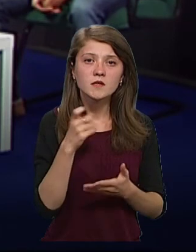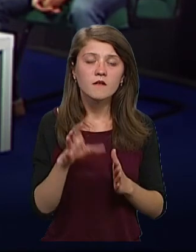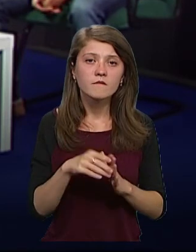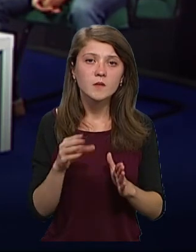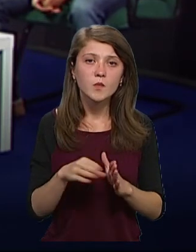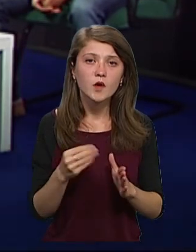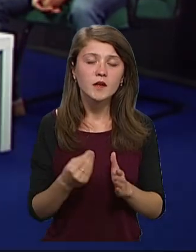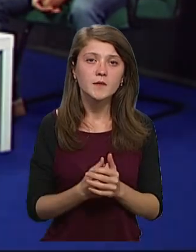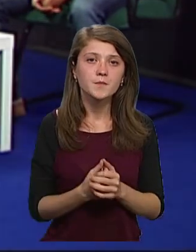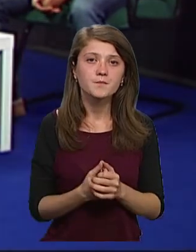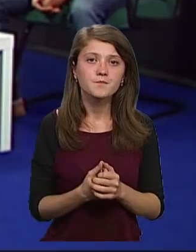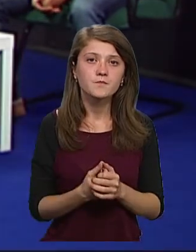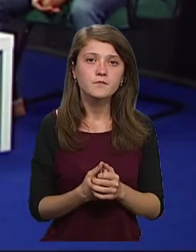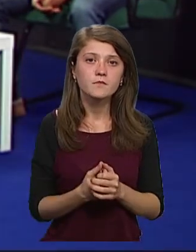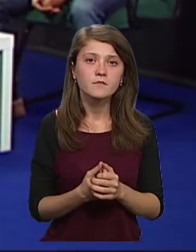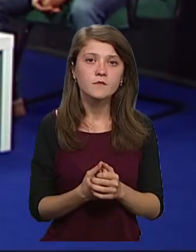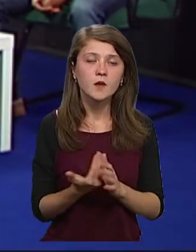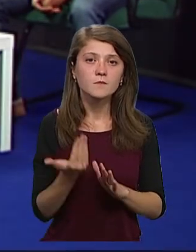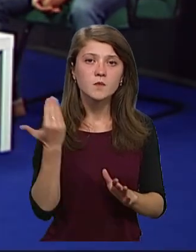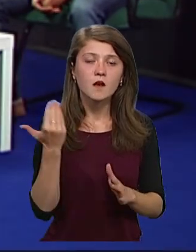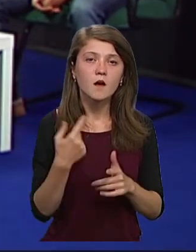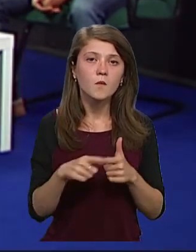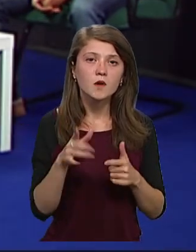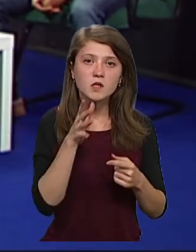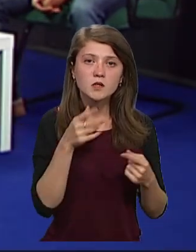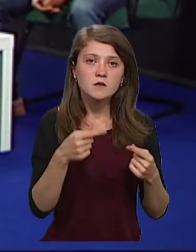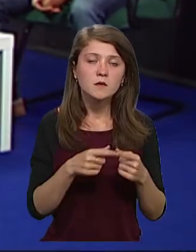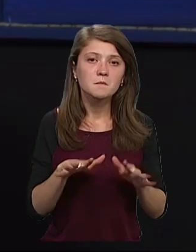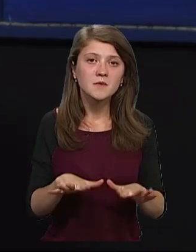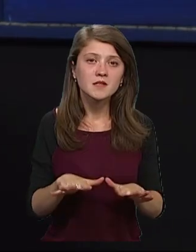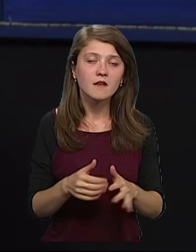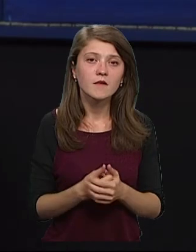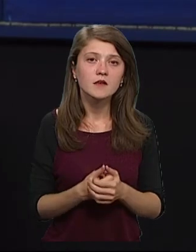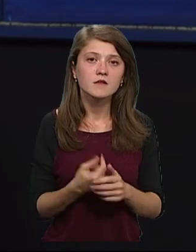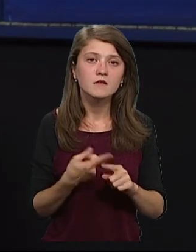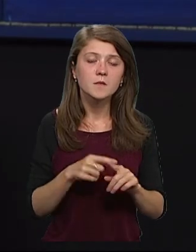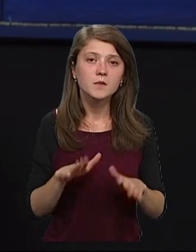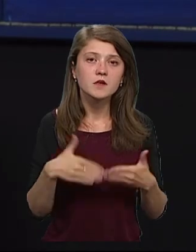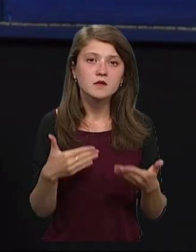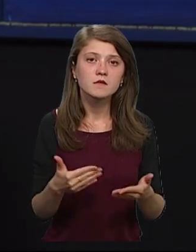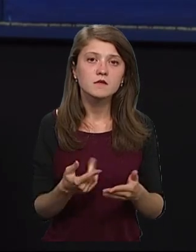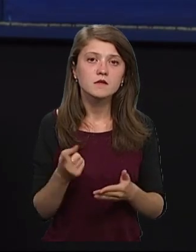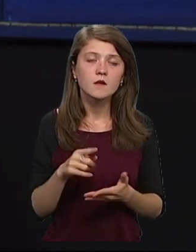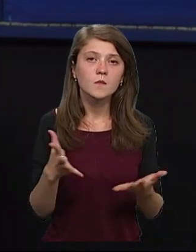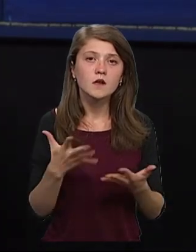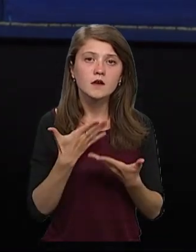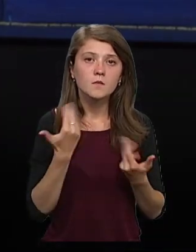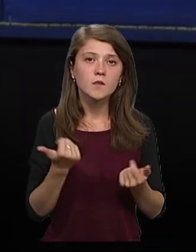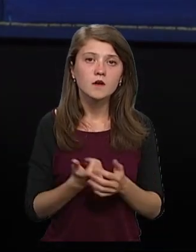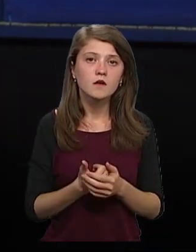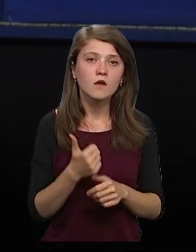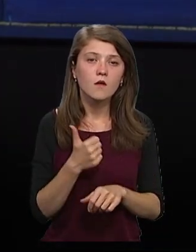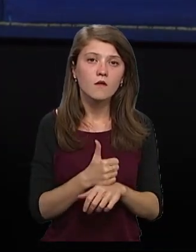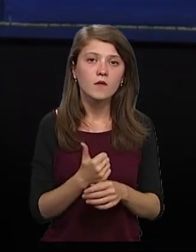вибори дочасні або позачергові, будемо говорити, місцеві, так, то вони призначаються насамперед там, де відсутні